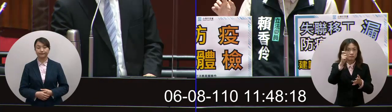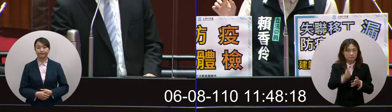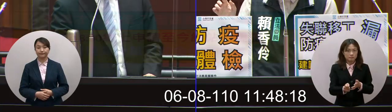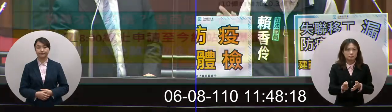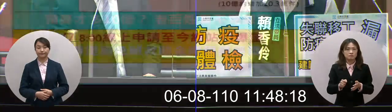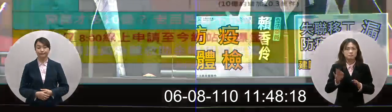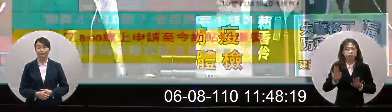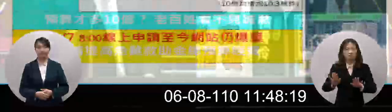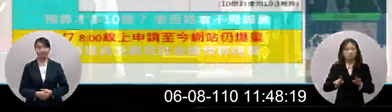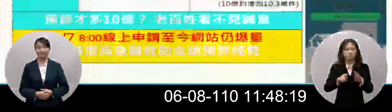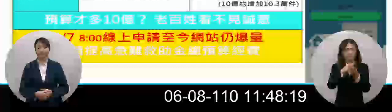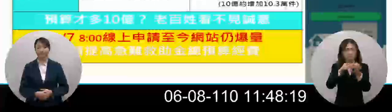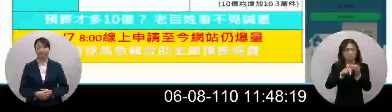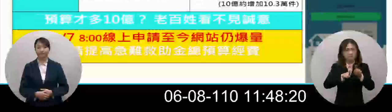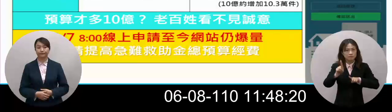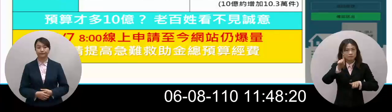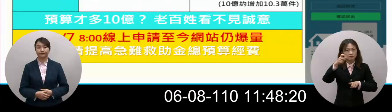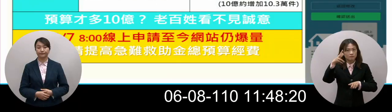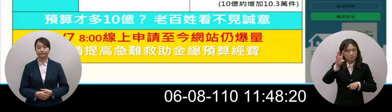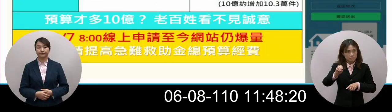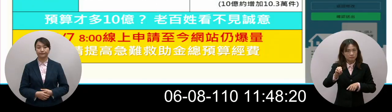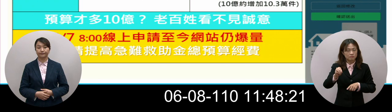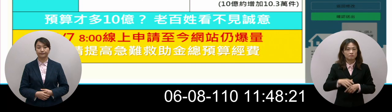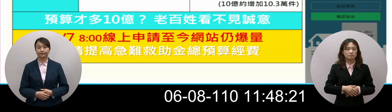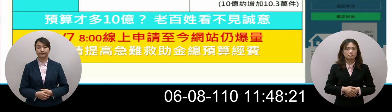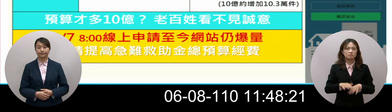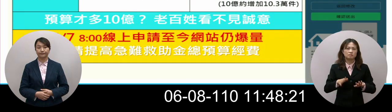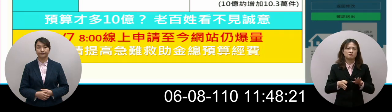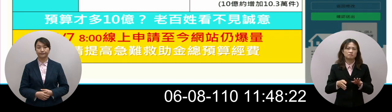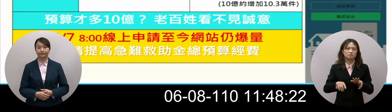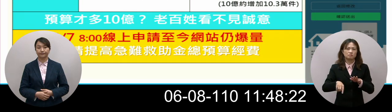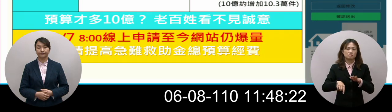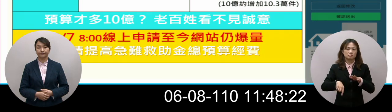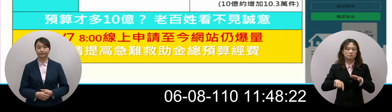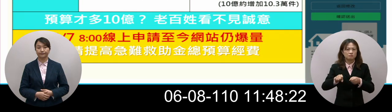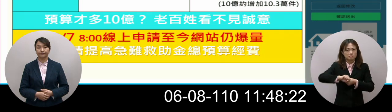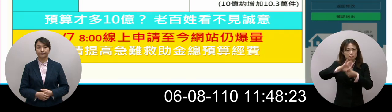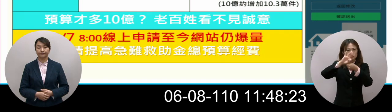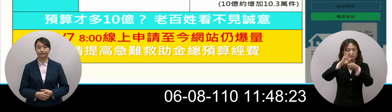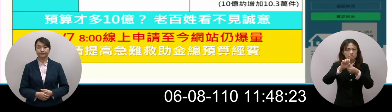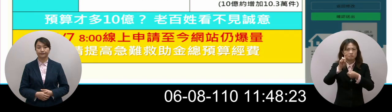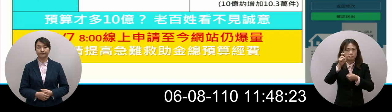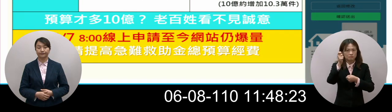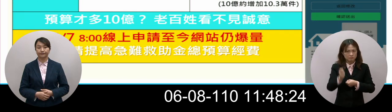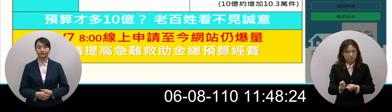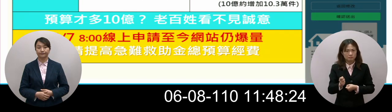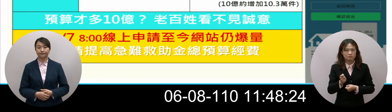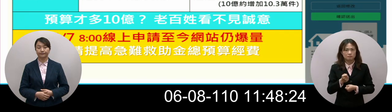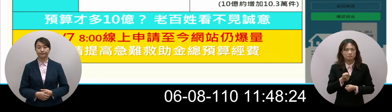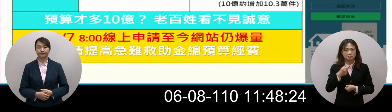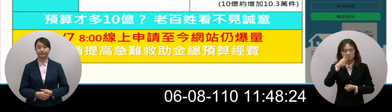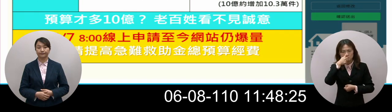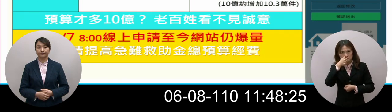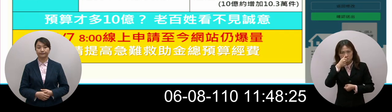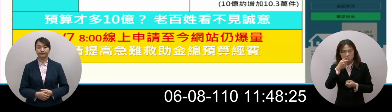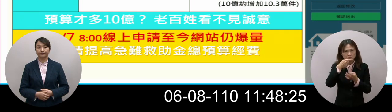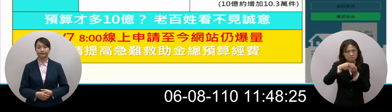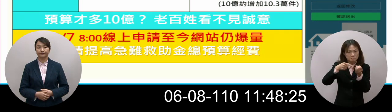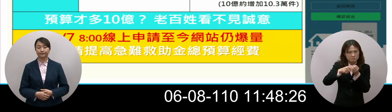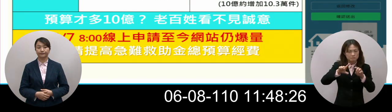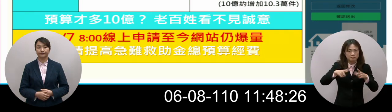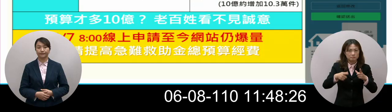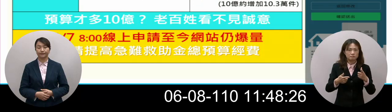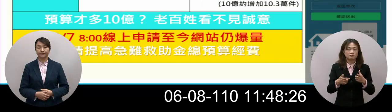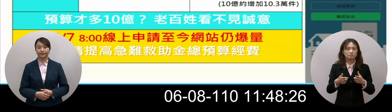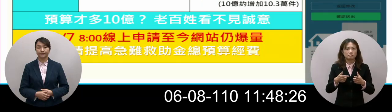差17万件。那这次呢，我们只增加了10亿哦，那预估是47万件，所以我本来想请院长也是